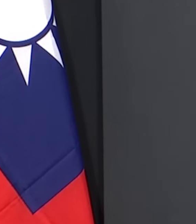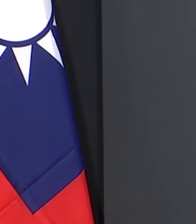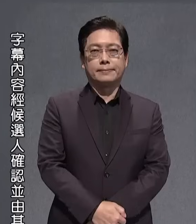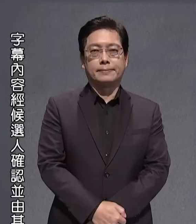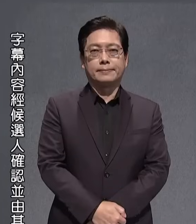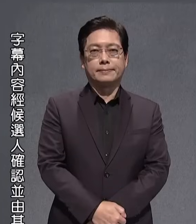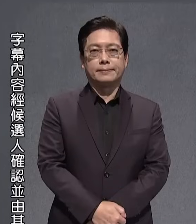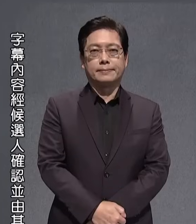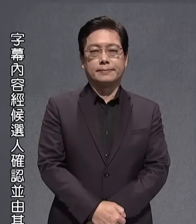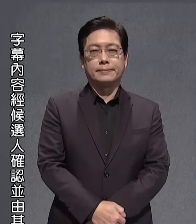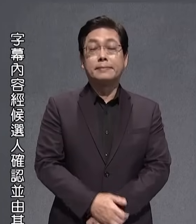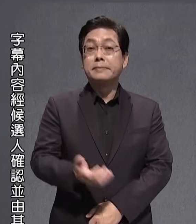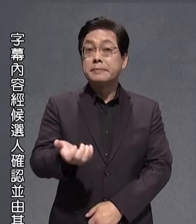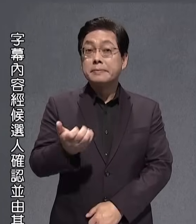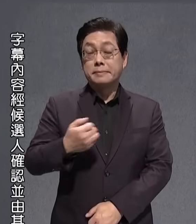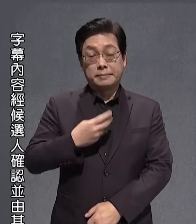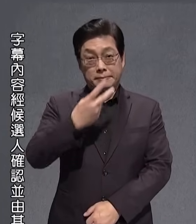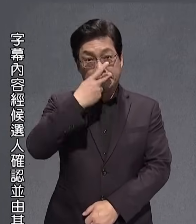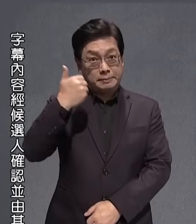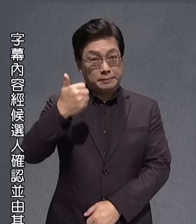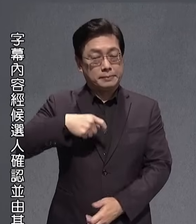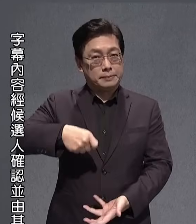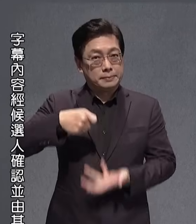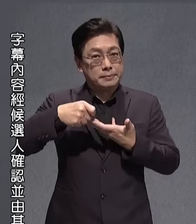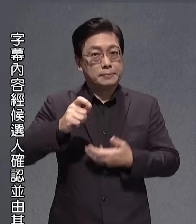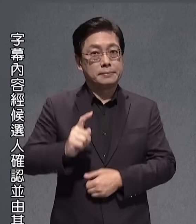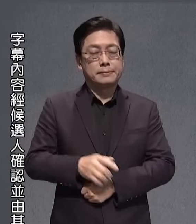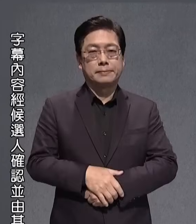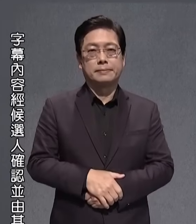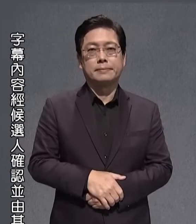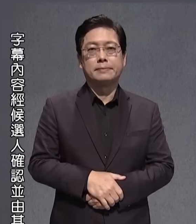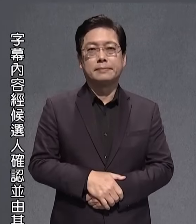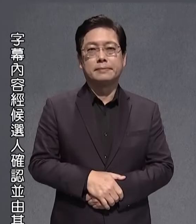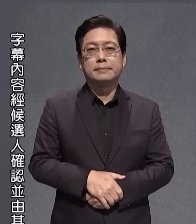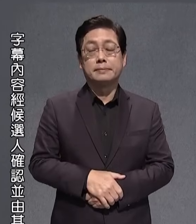言。 刚刚赖先生特别提到，